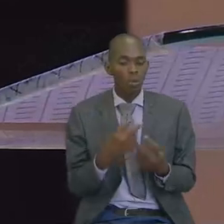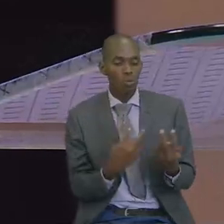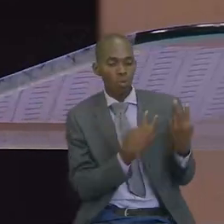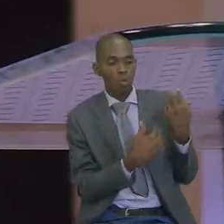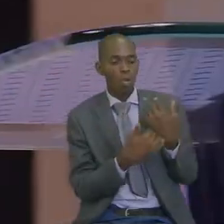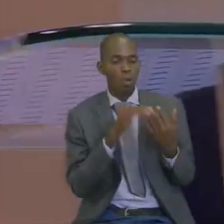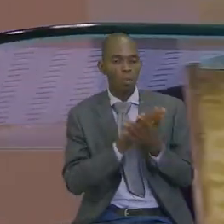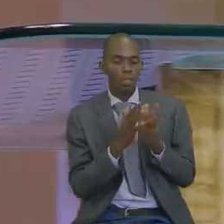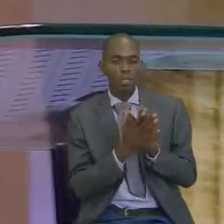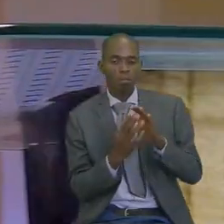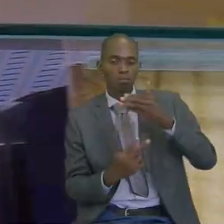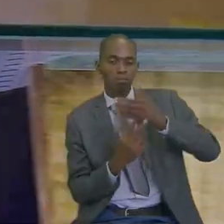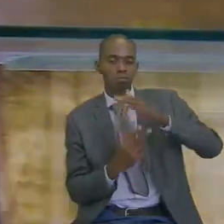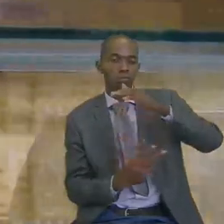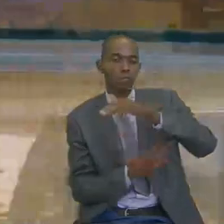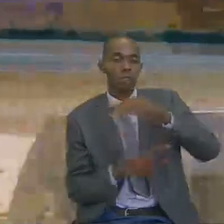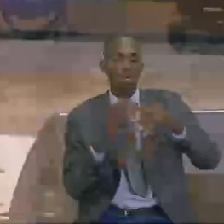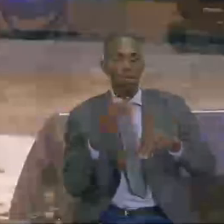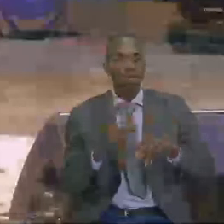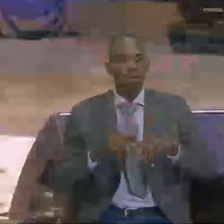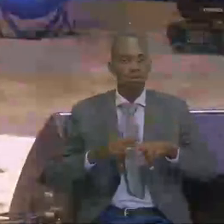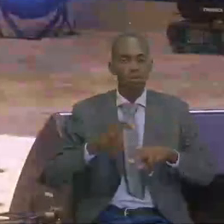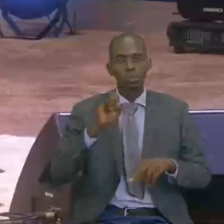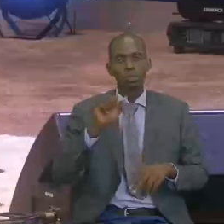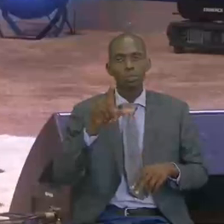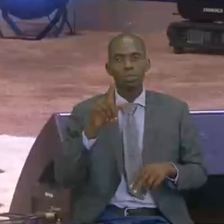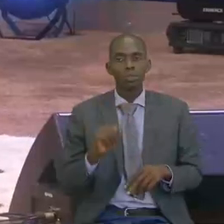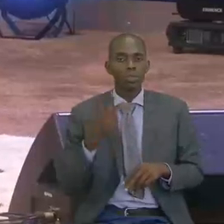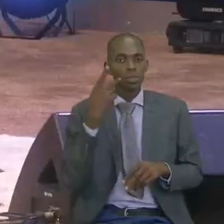arrière, elle devient